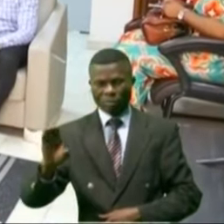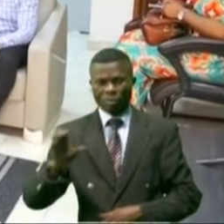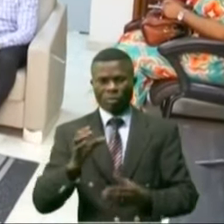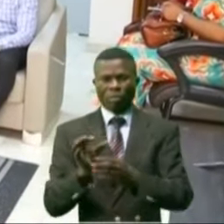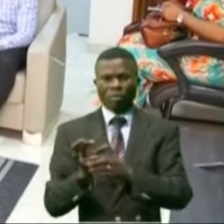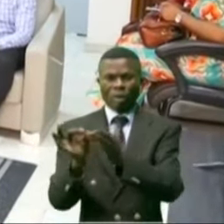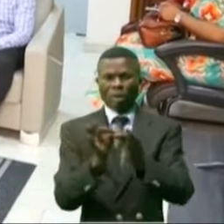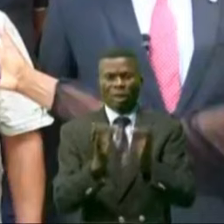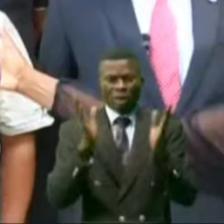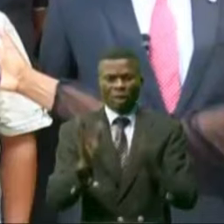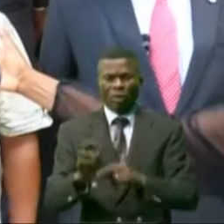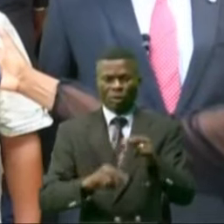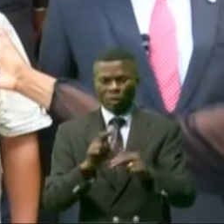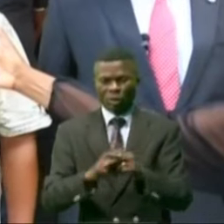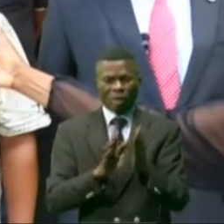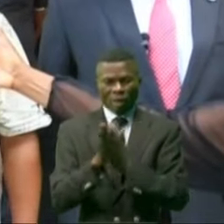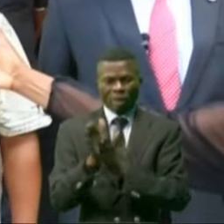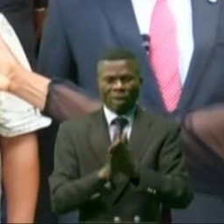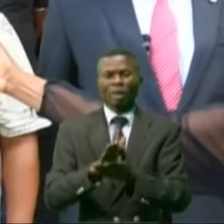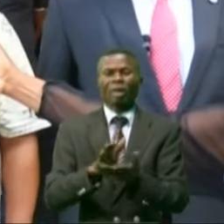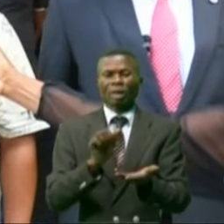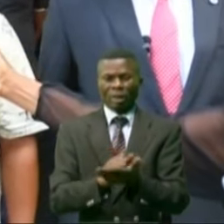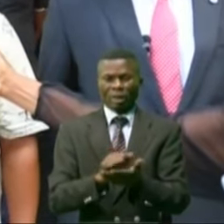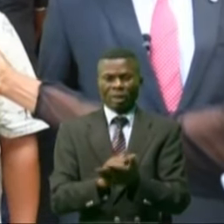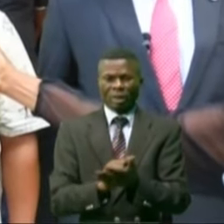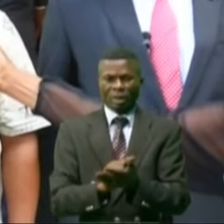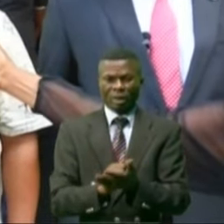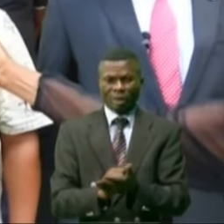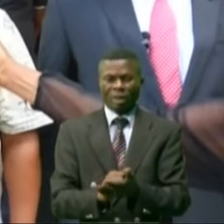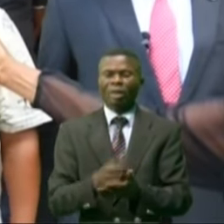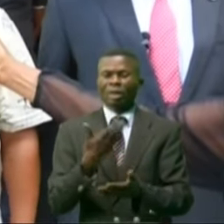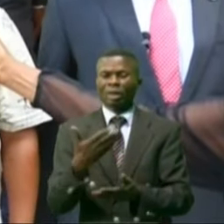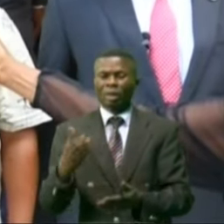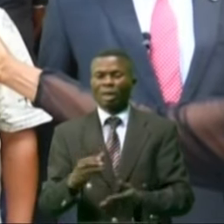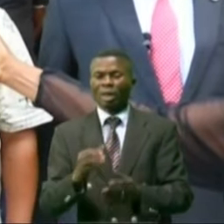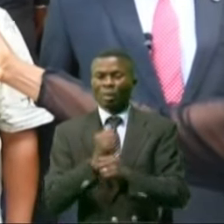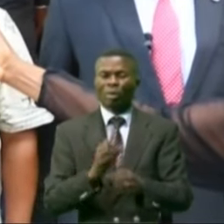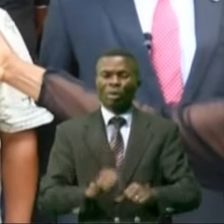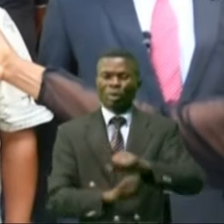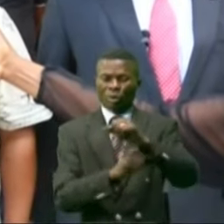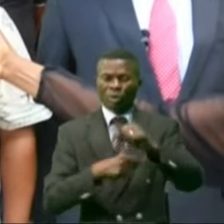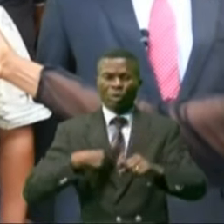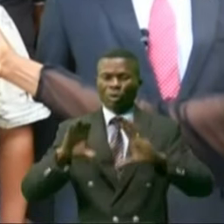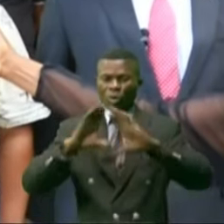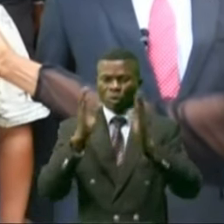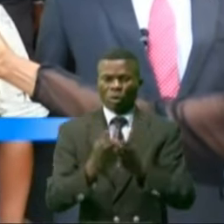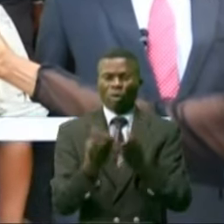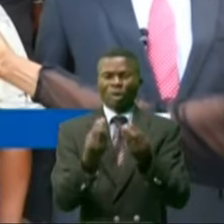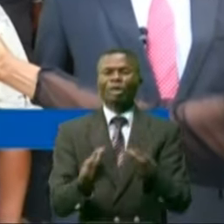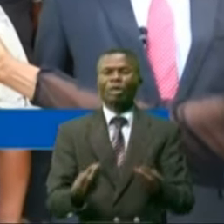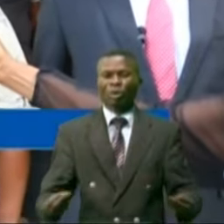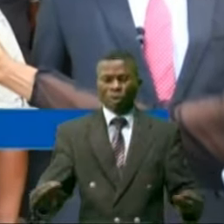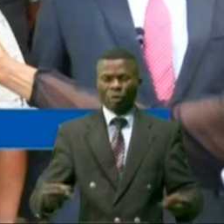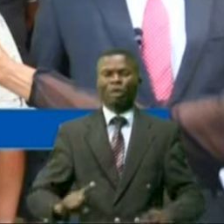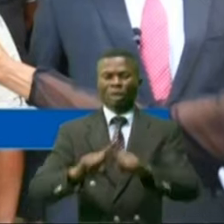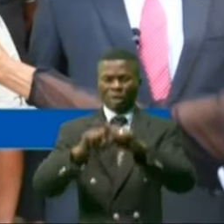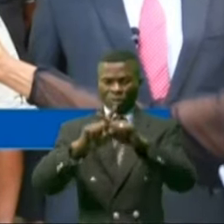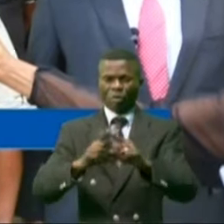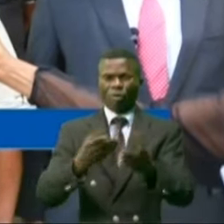montré intéressé prêt à accompagner nos communautés pour la résolution des